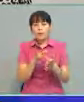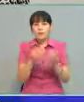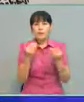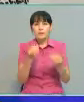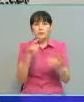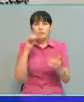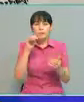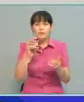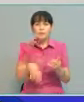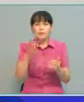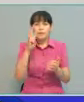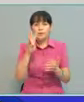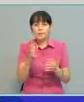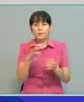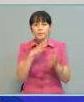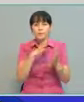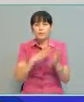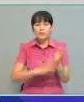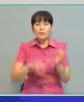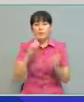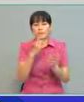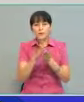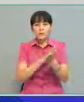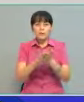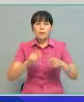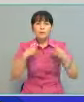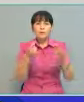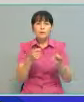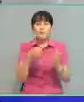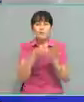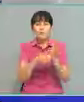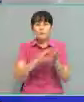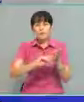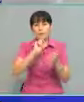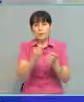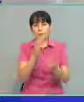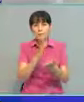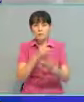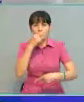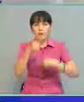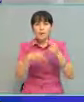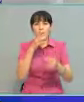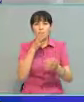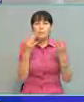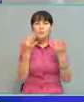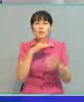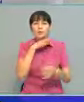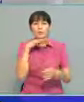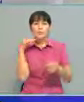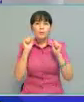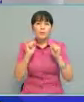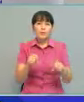айтайық 1491 грант бөлінген екен. Оның 600 орнына өтініш келіп түсіпті. Алдағы уақытта бұл сандардың көбеюі бек